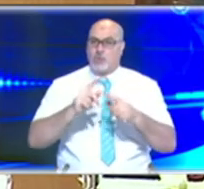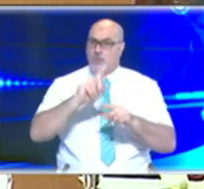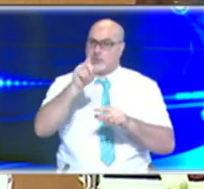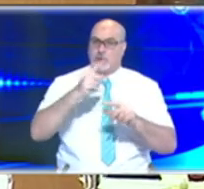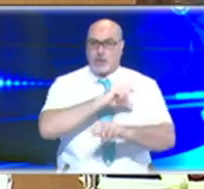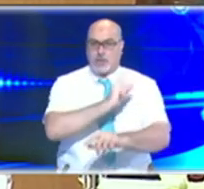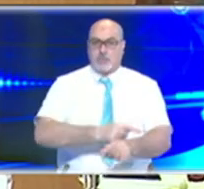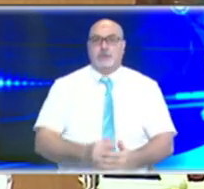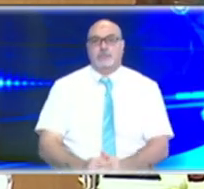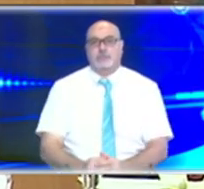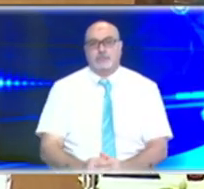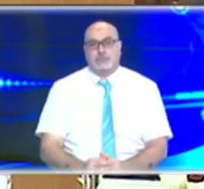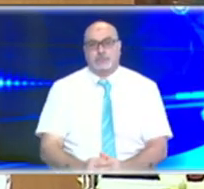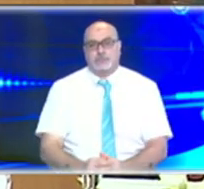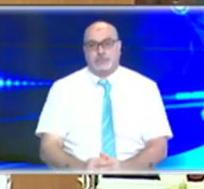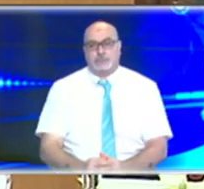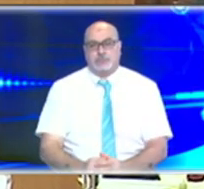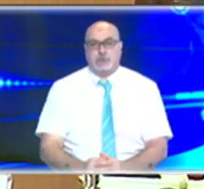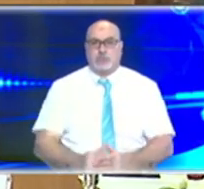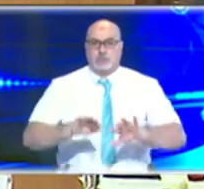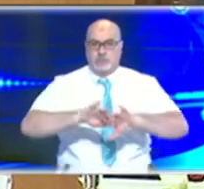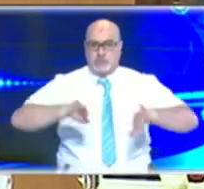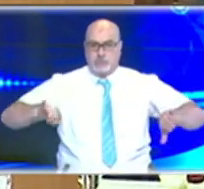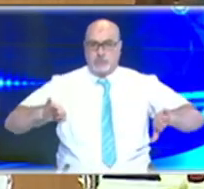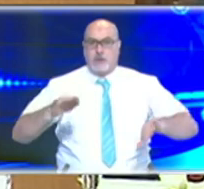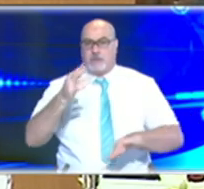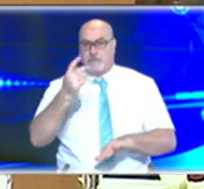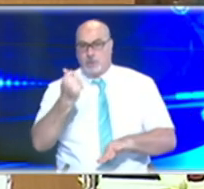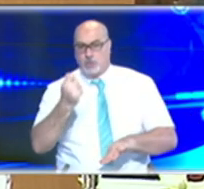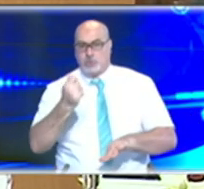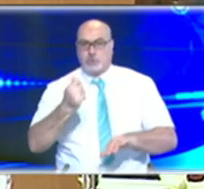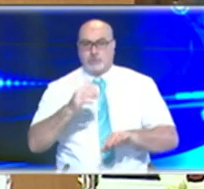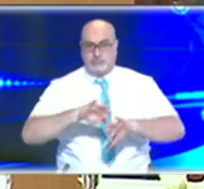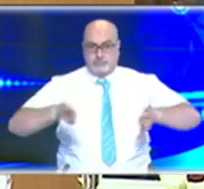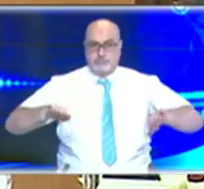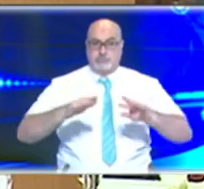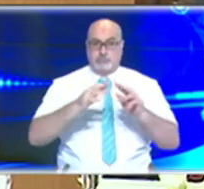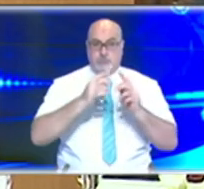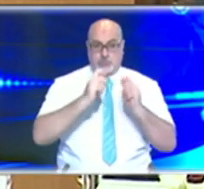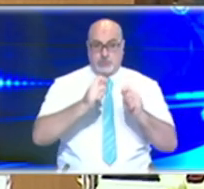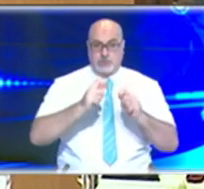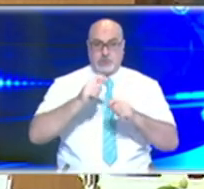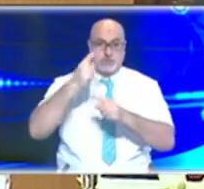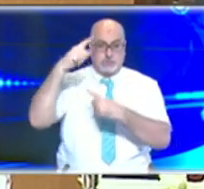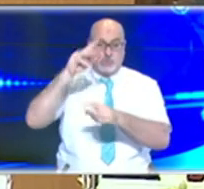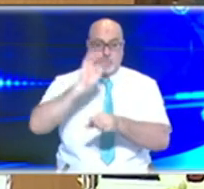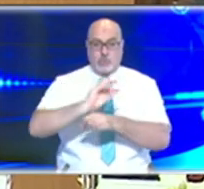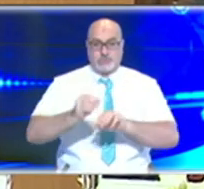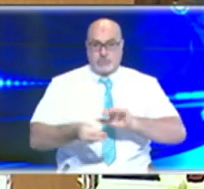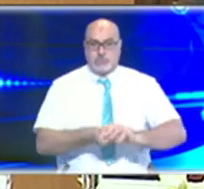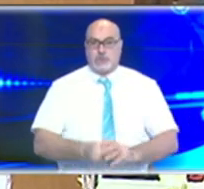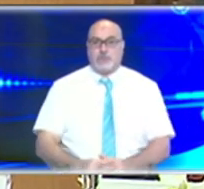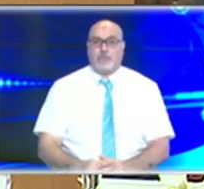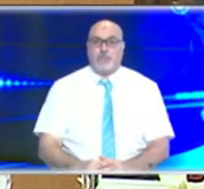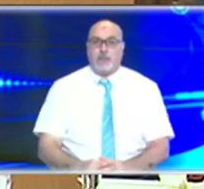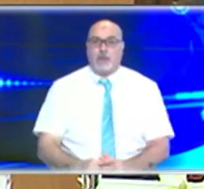والكفاءة، وتفصل بين المال والسياسة وتحارب الفساد، وتفصل بين